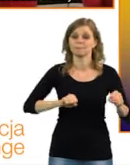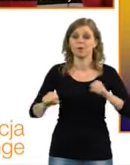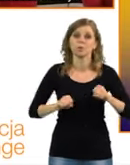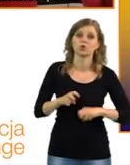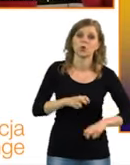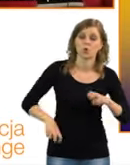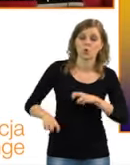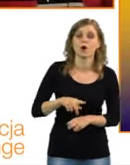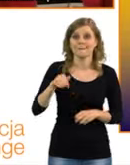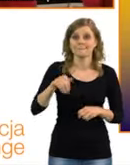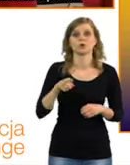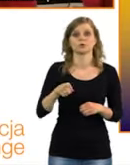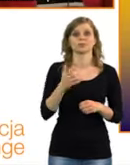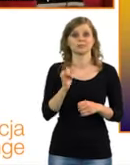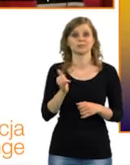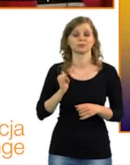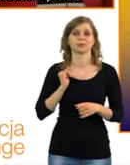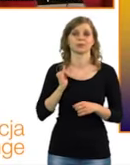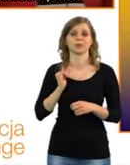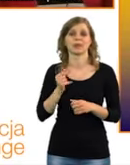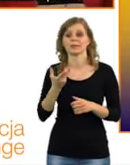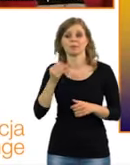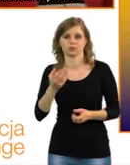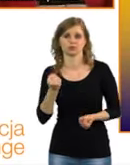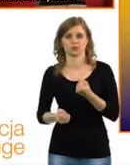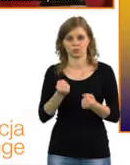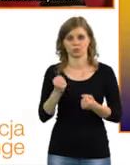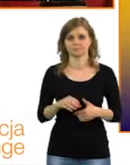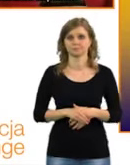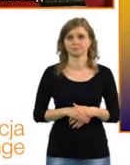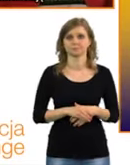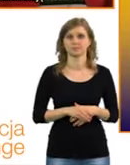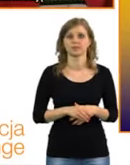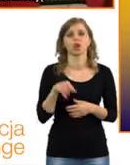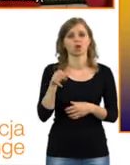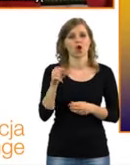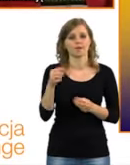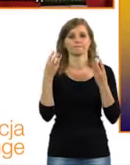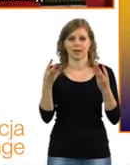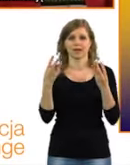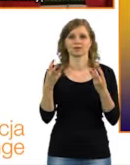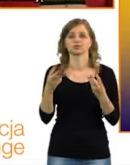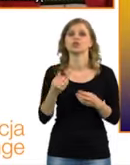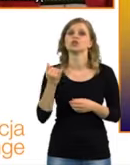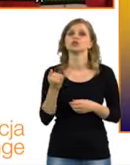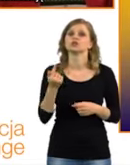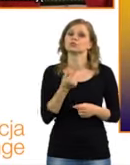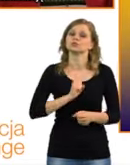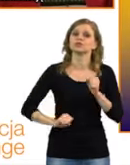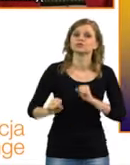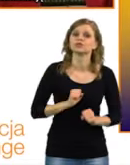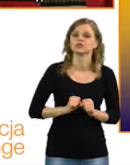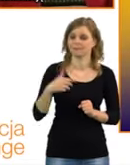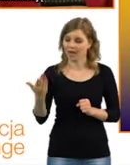stymulacji motoryki możemy tym trudnościom zapobiec. I to jest ważne, żeby u dzieci